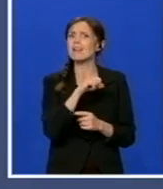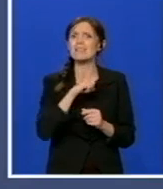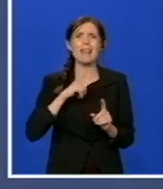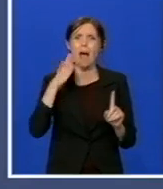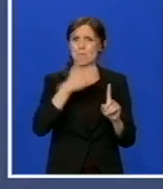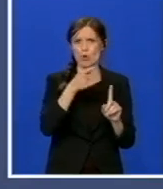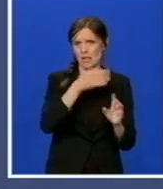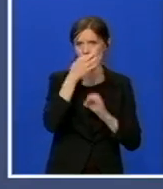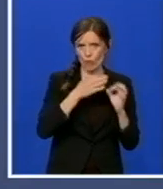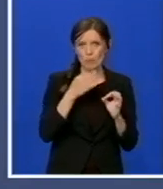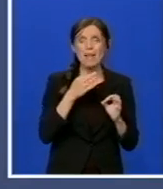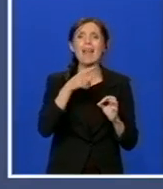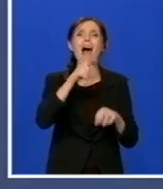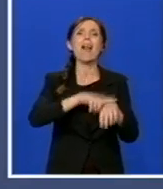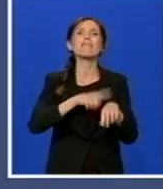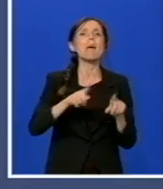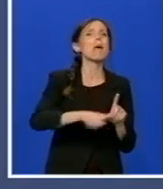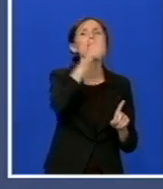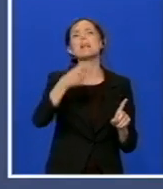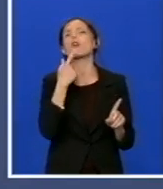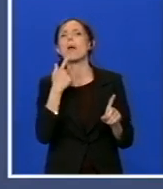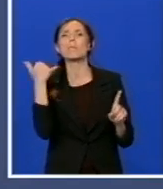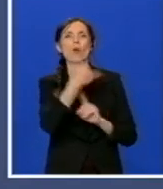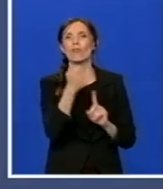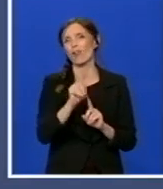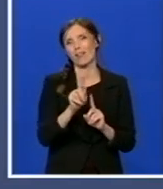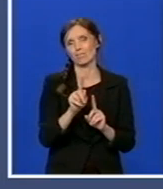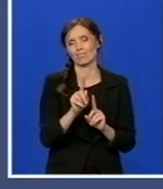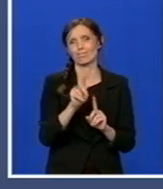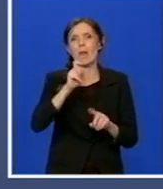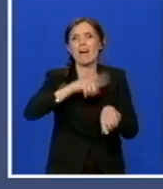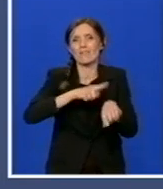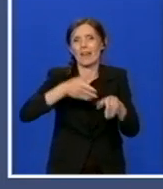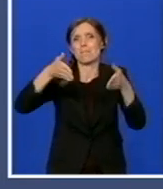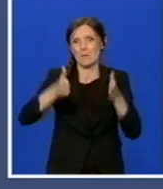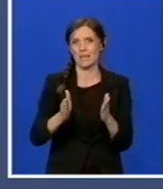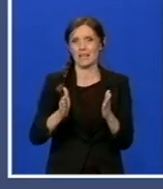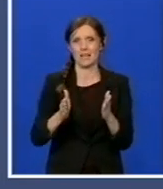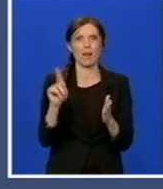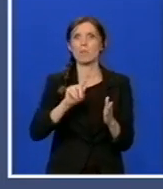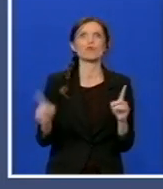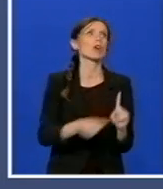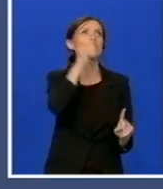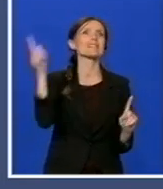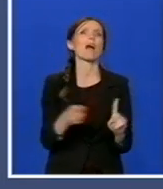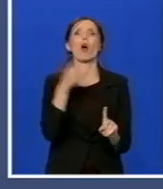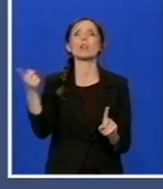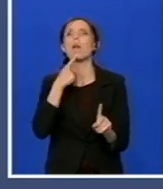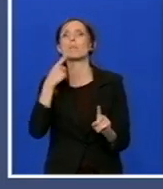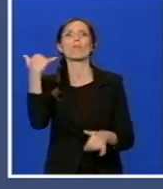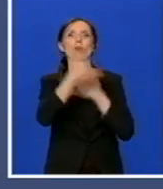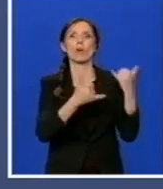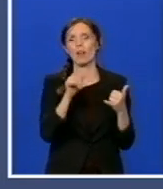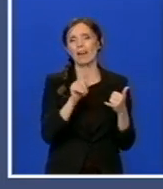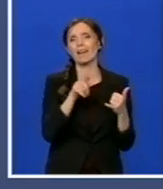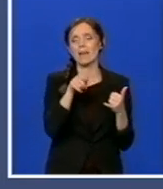samo vreme davanja informacija, jer to ne može biti celo radno vreme, puno radno vreme, nego smo to ograničili